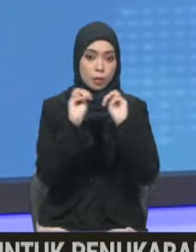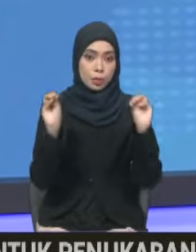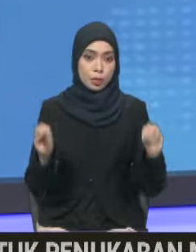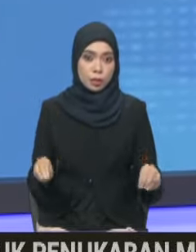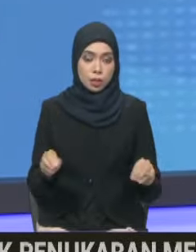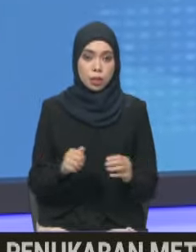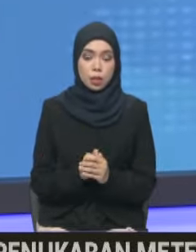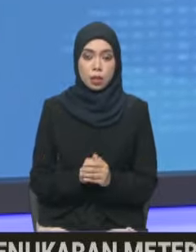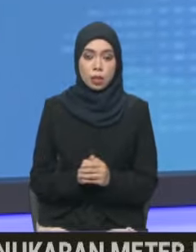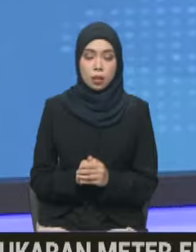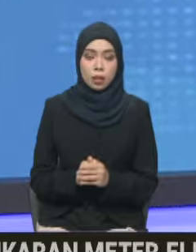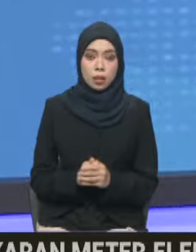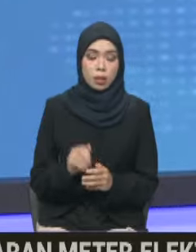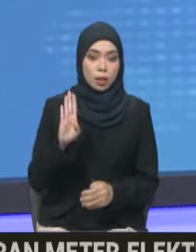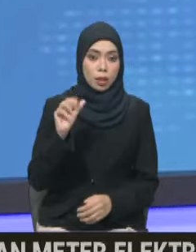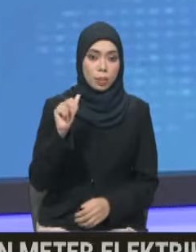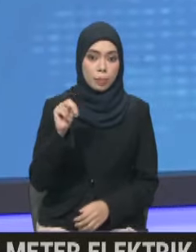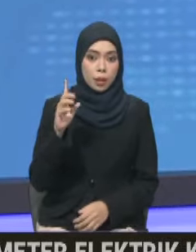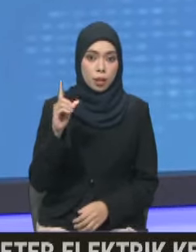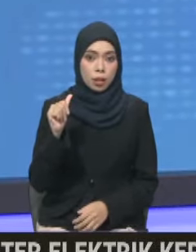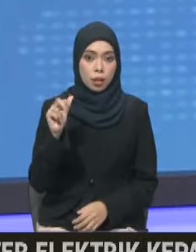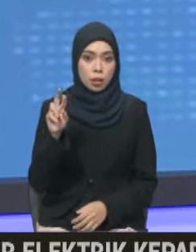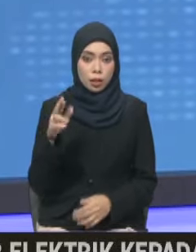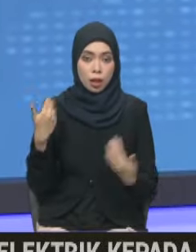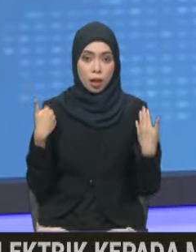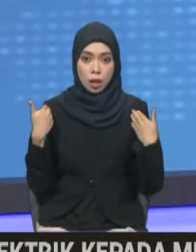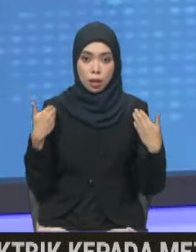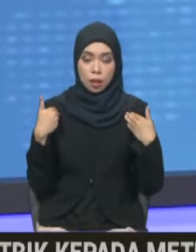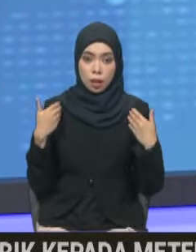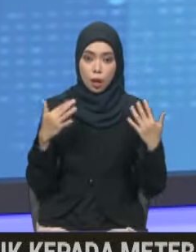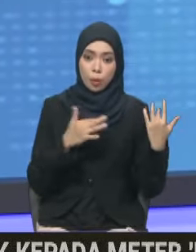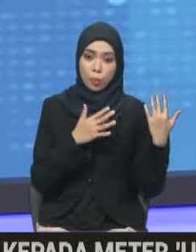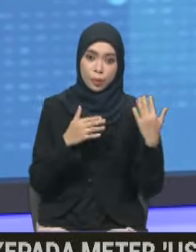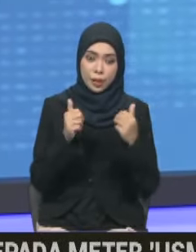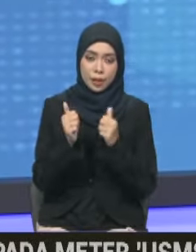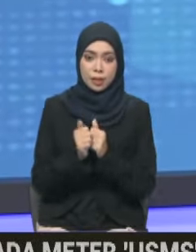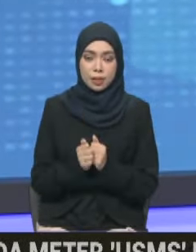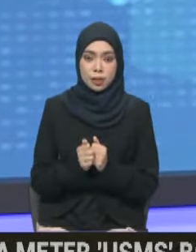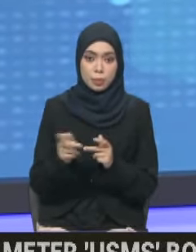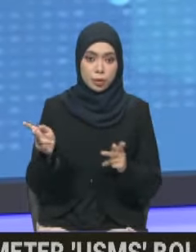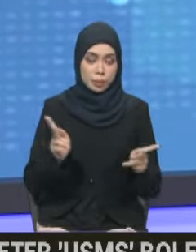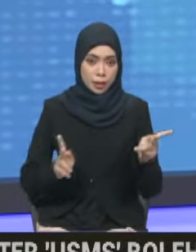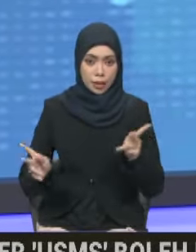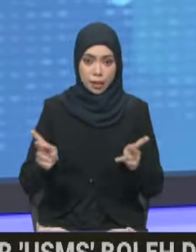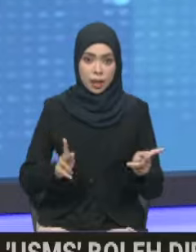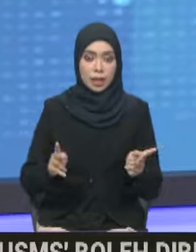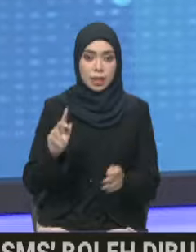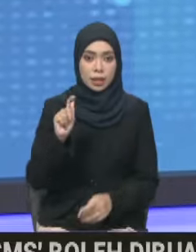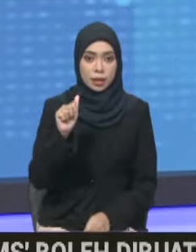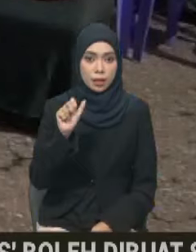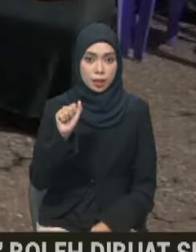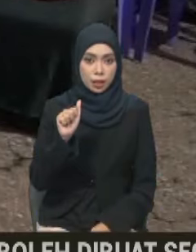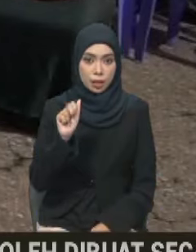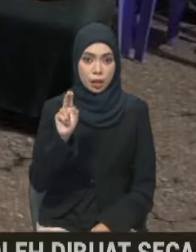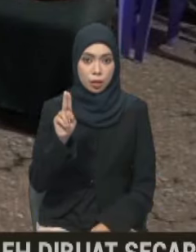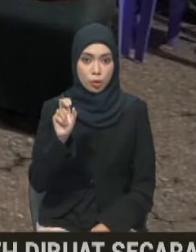Ibu Negara disemarakkan dengan persembahan Gema Tausyih anjuran kumpulan Dafwatul Aish.